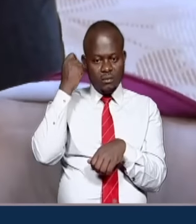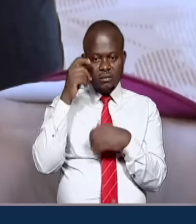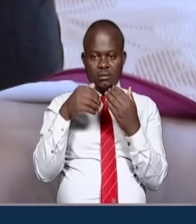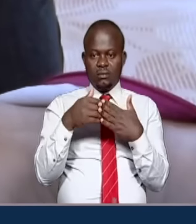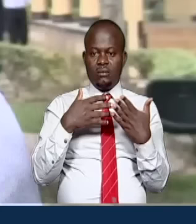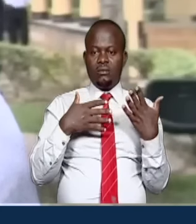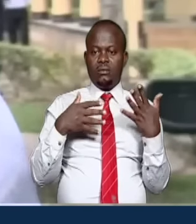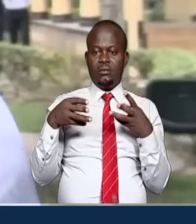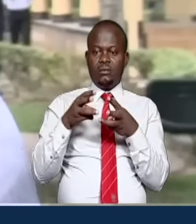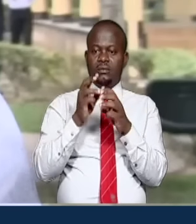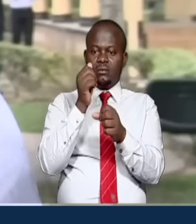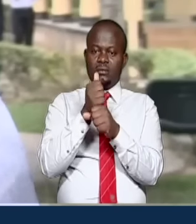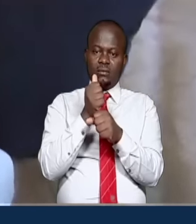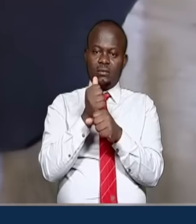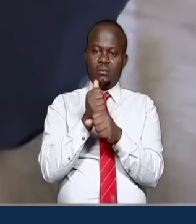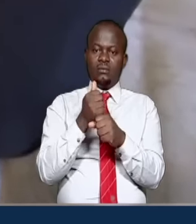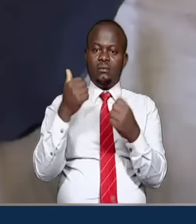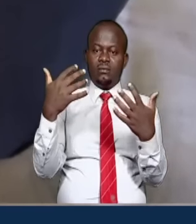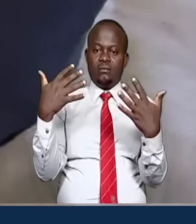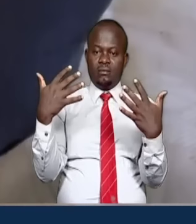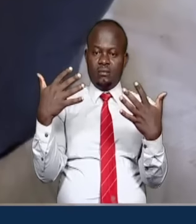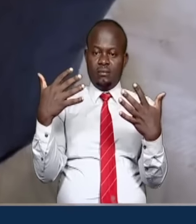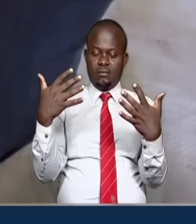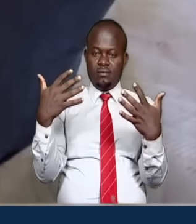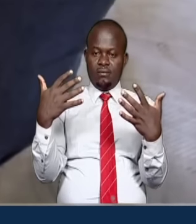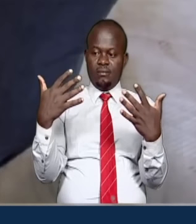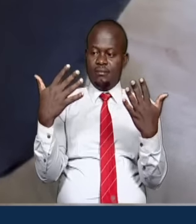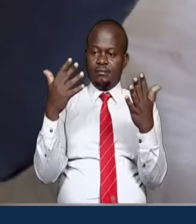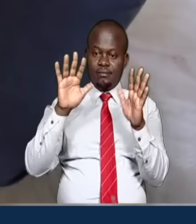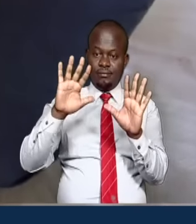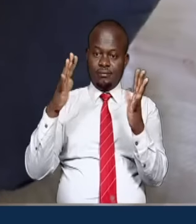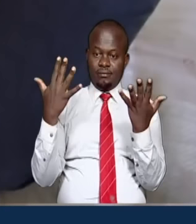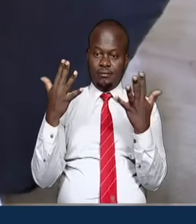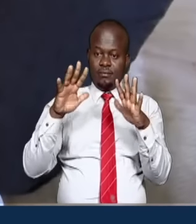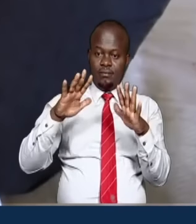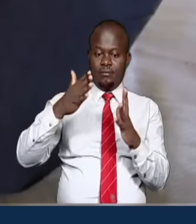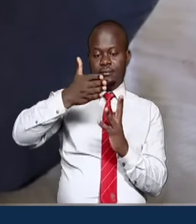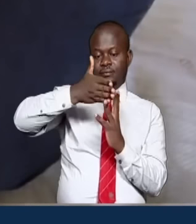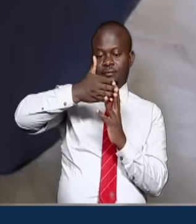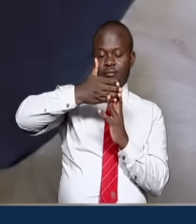gituza uburyo ubikora, ufata amaboko yawe, ibiganza ugashyira hagati,